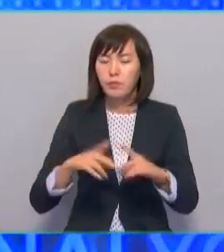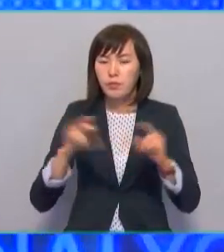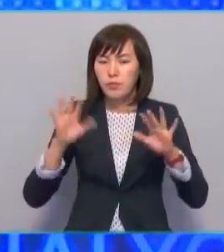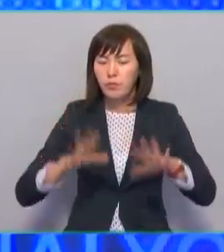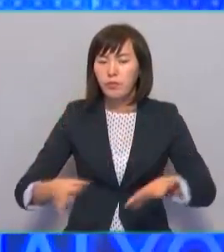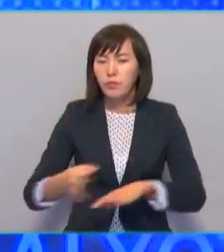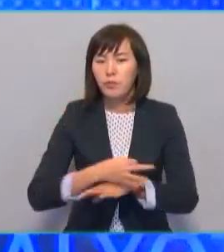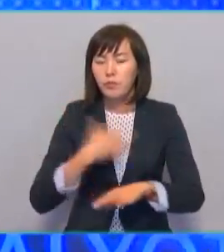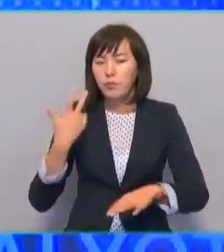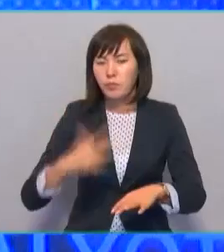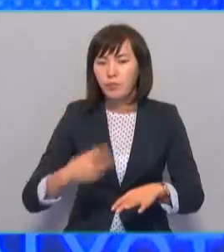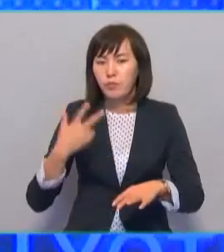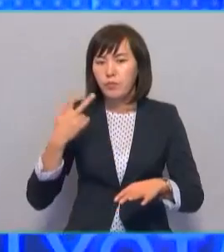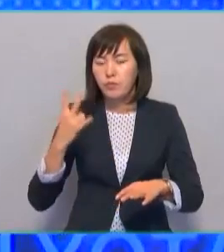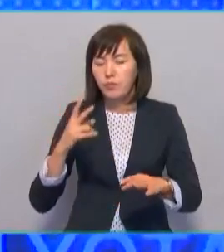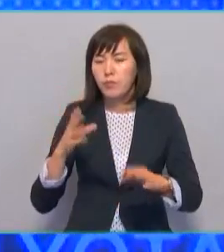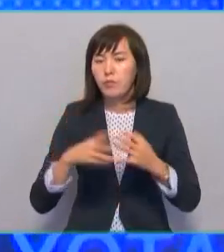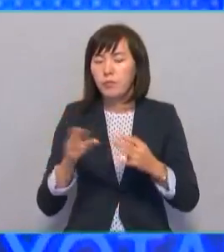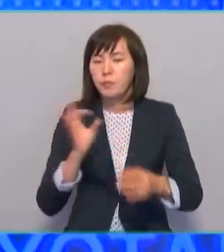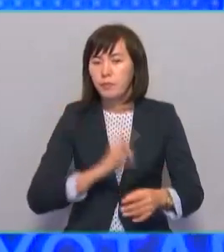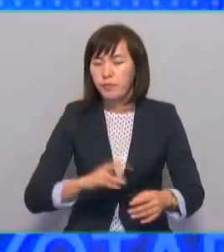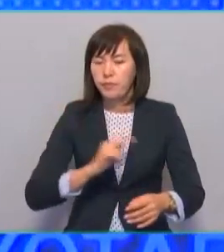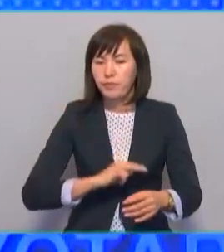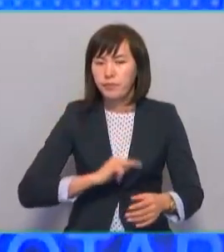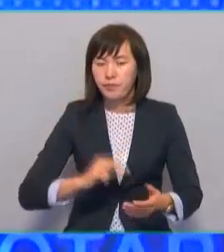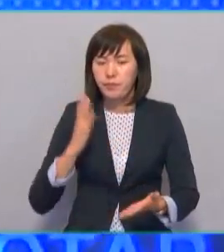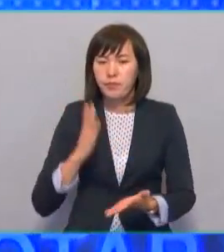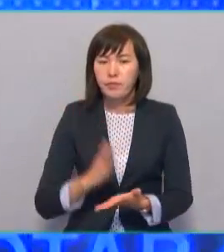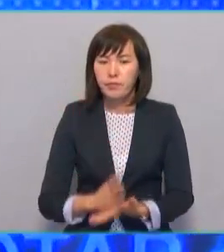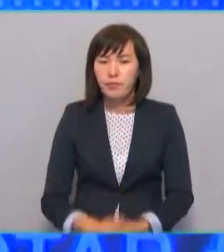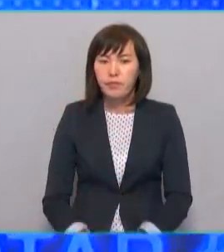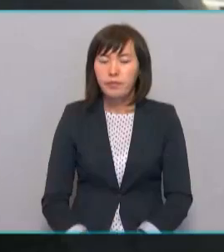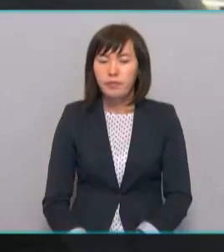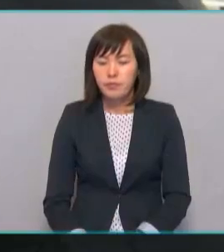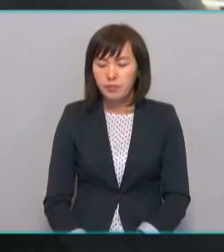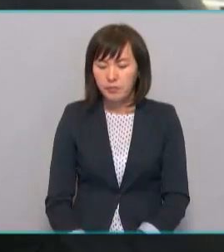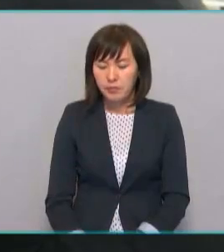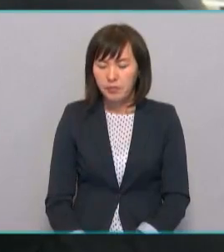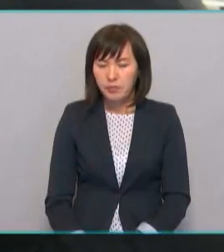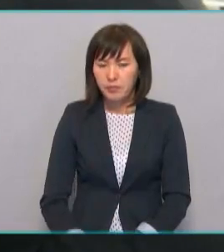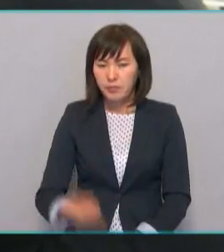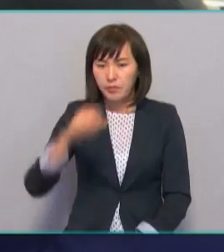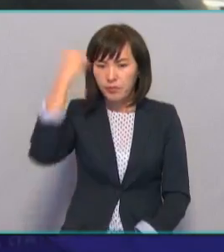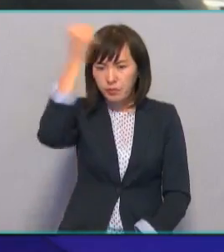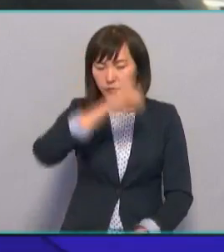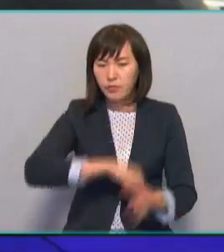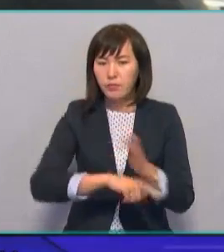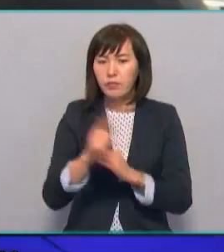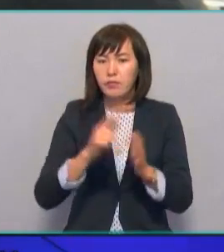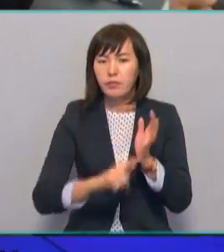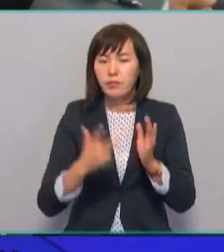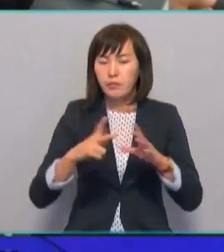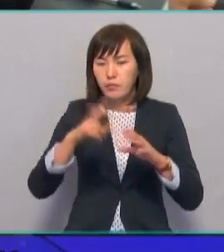мегаполис аумағында 32 жер қойнауын пайдаланушы жұмыс істеп жатыр екен. Жыл басынан бері 73